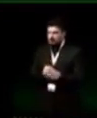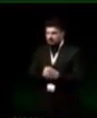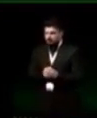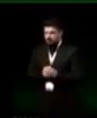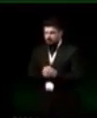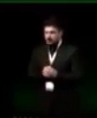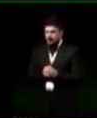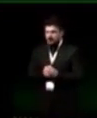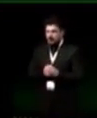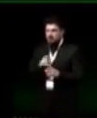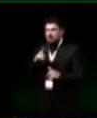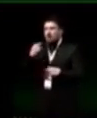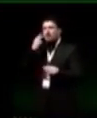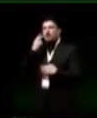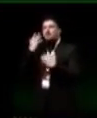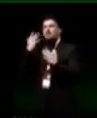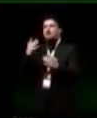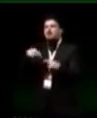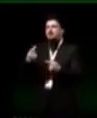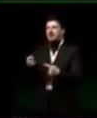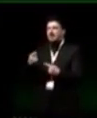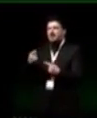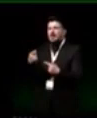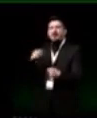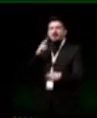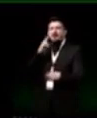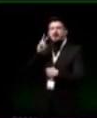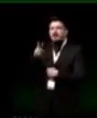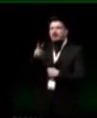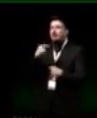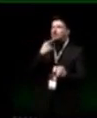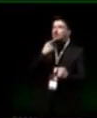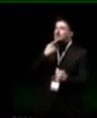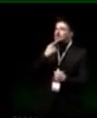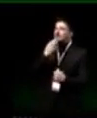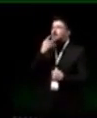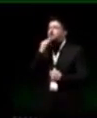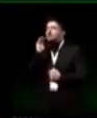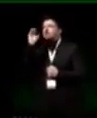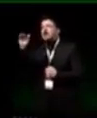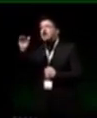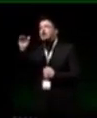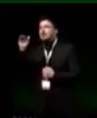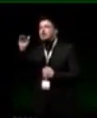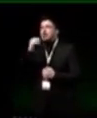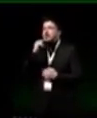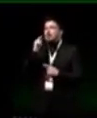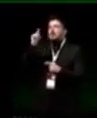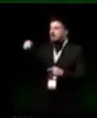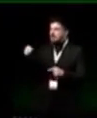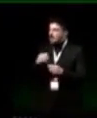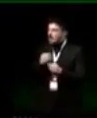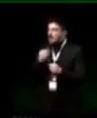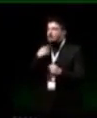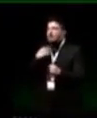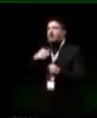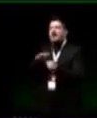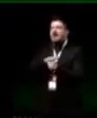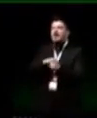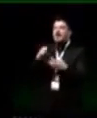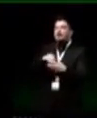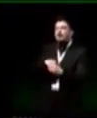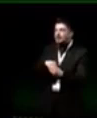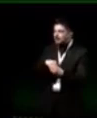rivedendosi oggi dopo 10 anni, la prima domanda, prima ancora di domandarci chi siamo, cosa vogliamo essere, cosa saremo, sia di chi siamo noi, a chi apparteniamo,